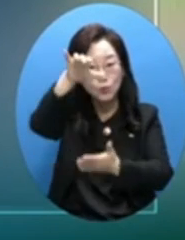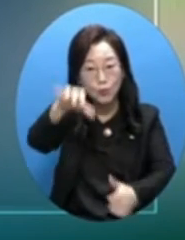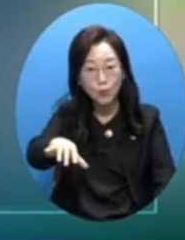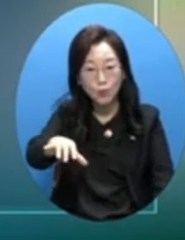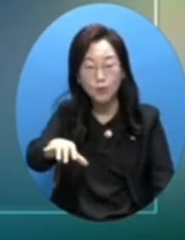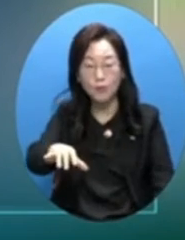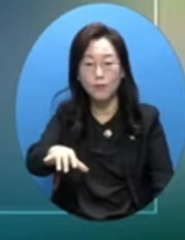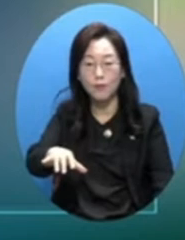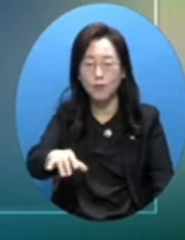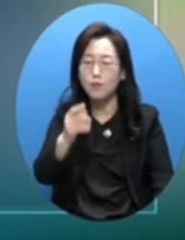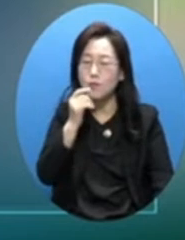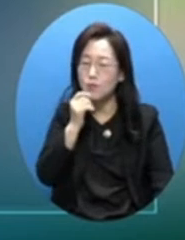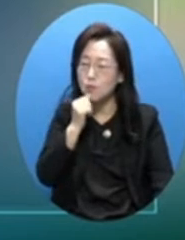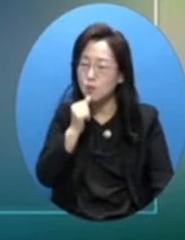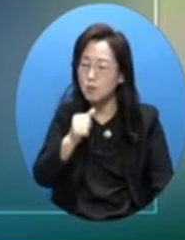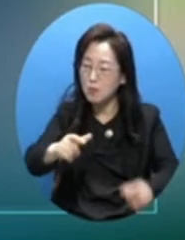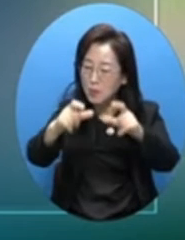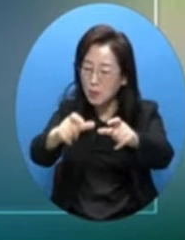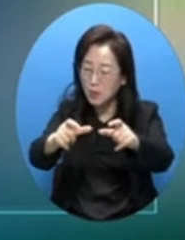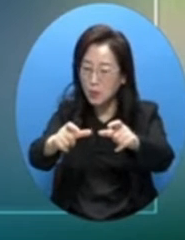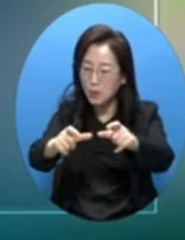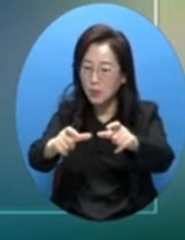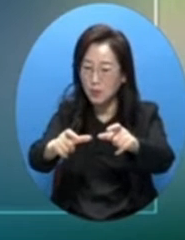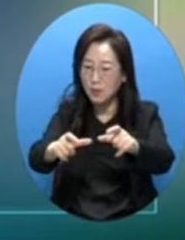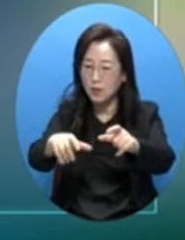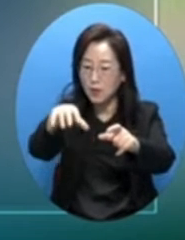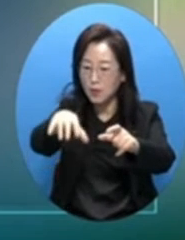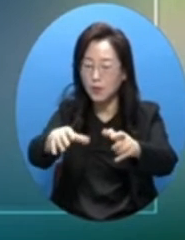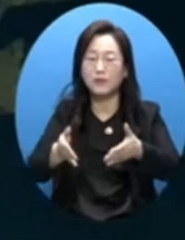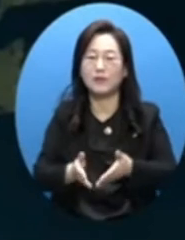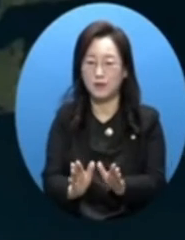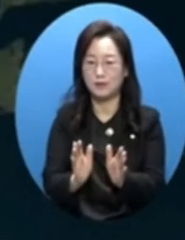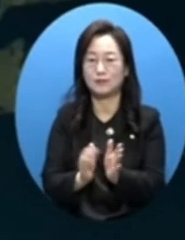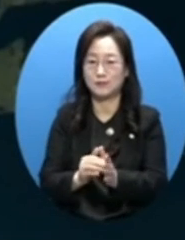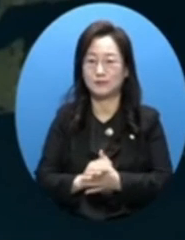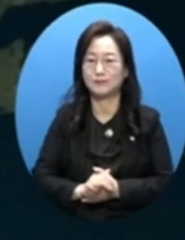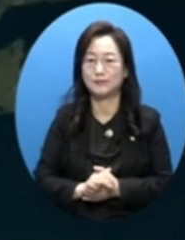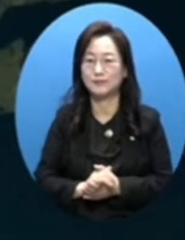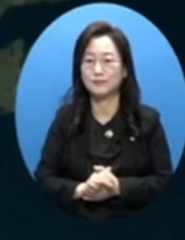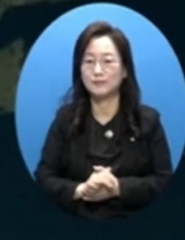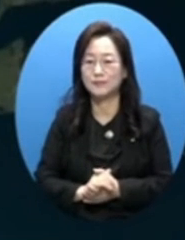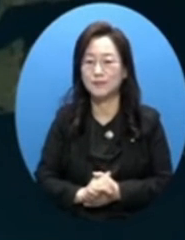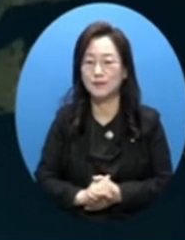있는 조그만 마을 브루스트라는 마을에서 태어나셨는데